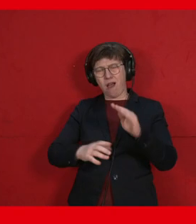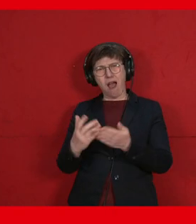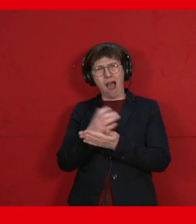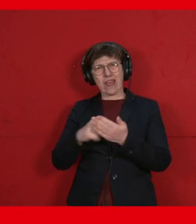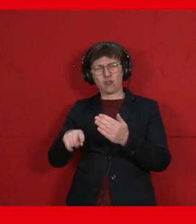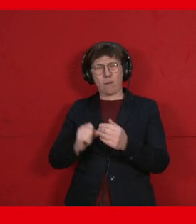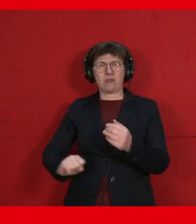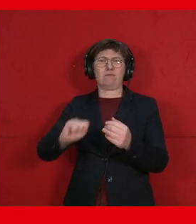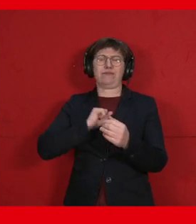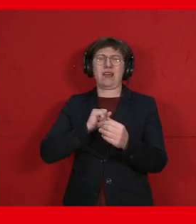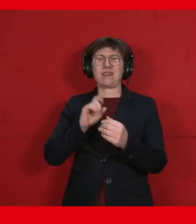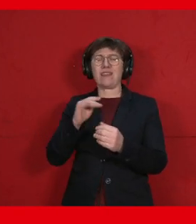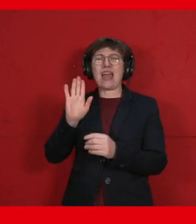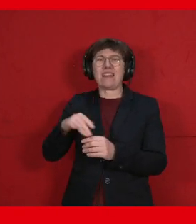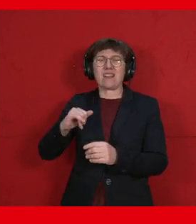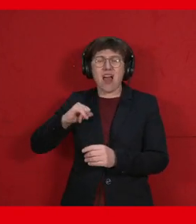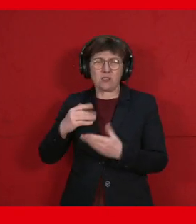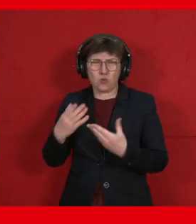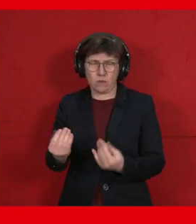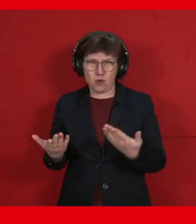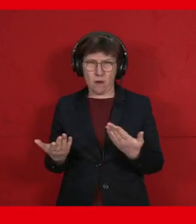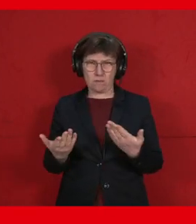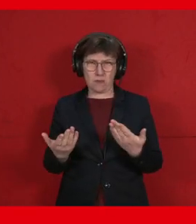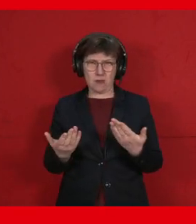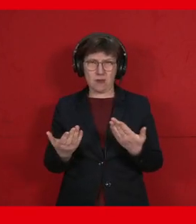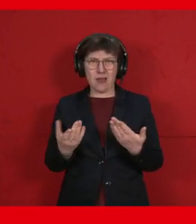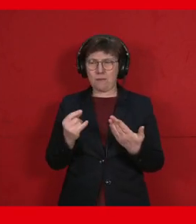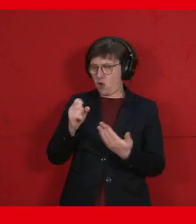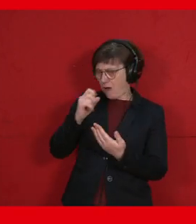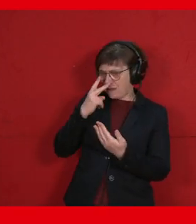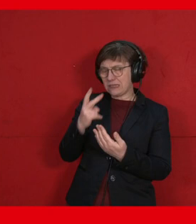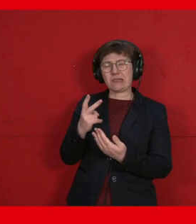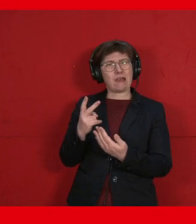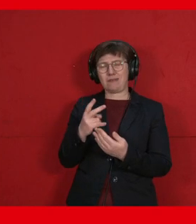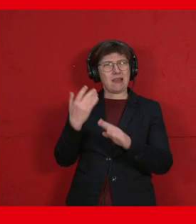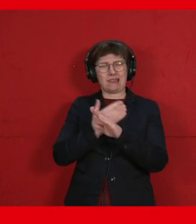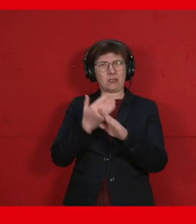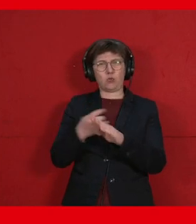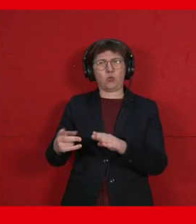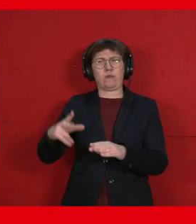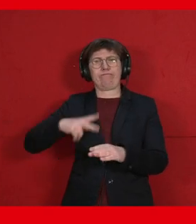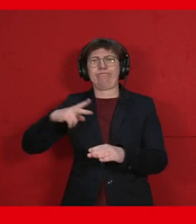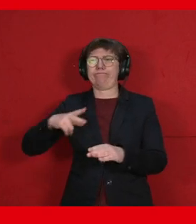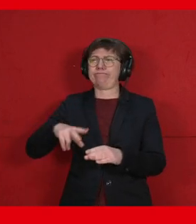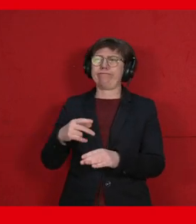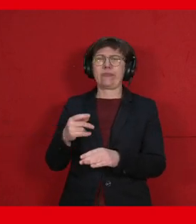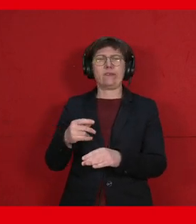noch netto entlasten, sodass man da auch sieht, dass es eben nicht auf Kosten